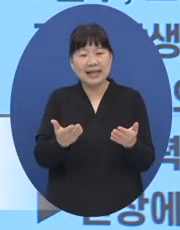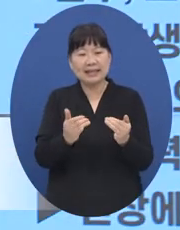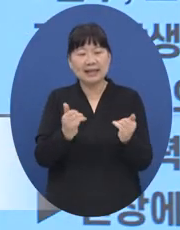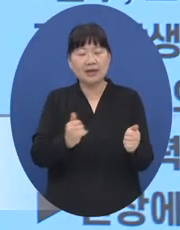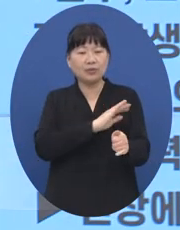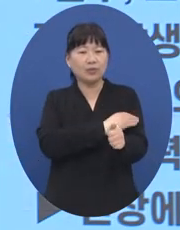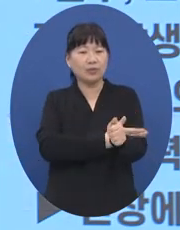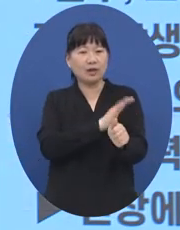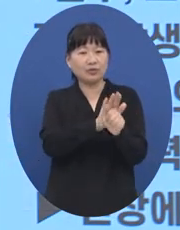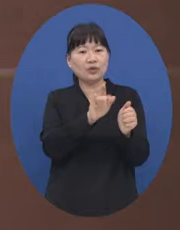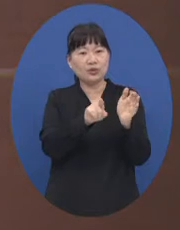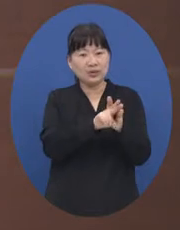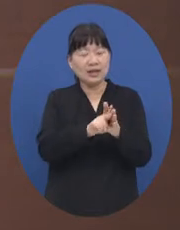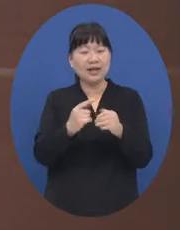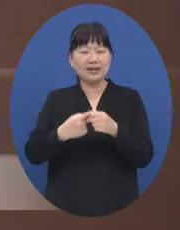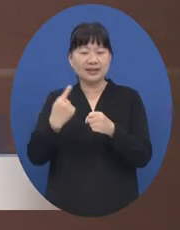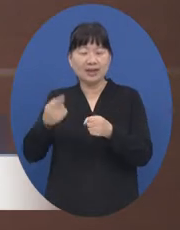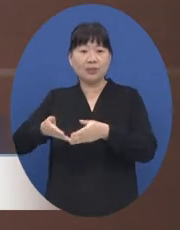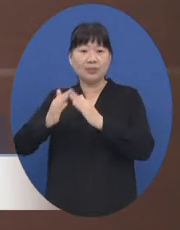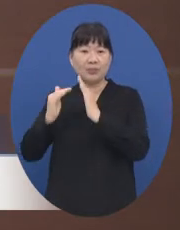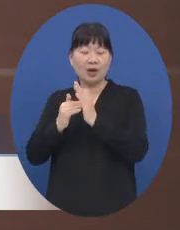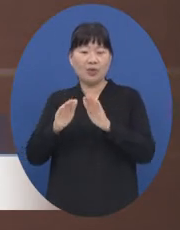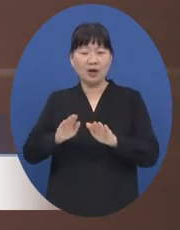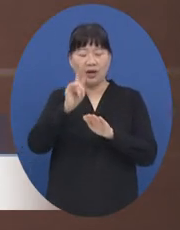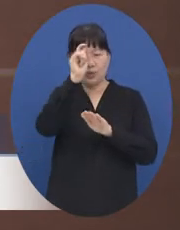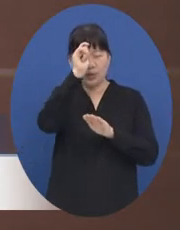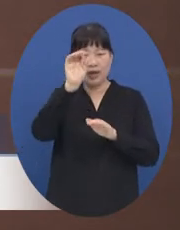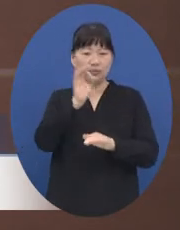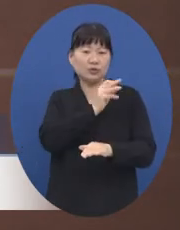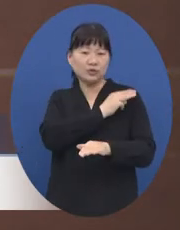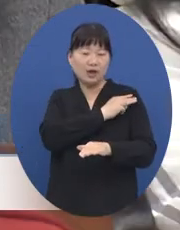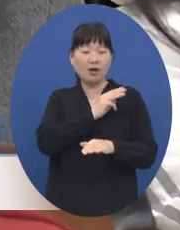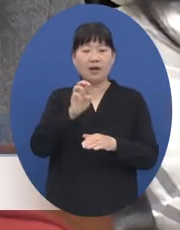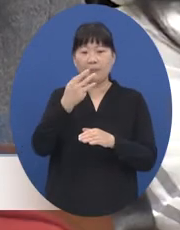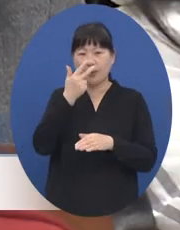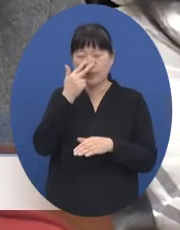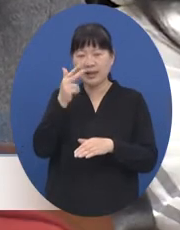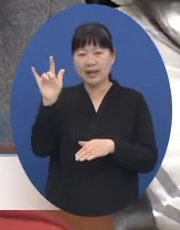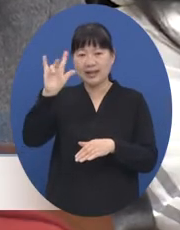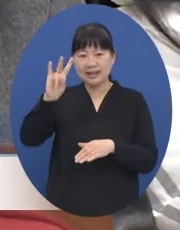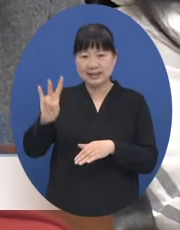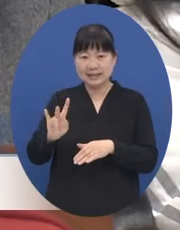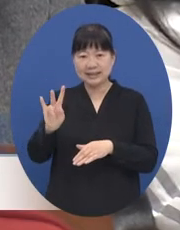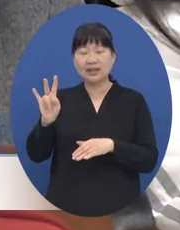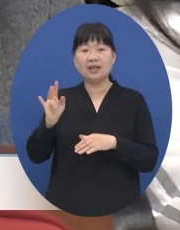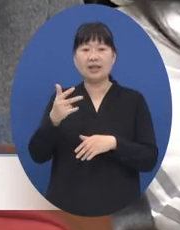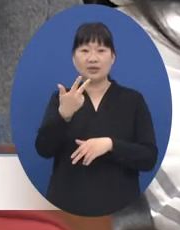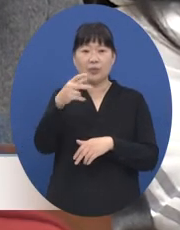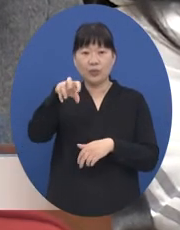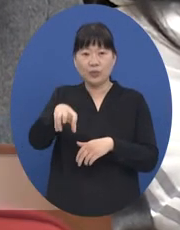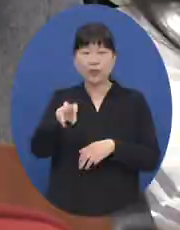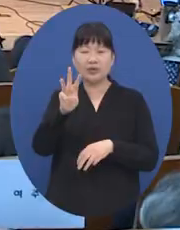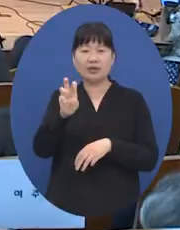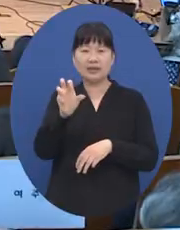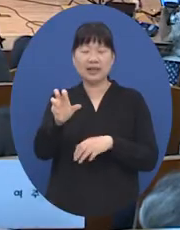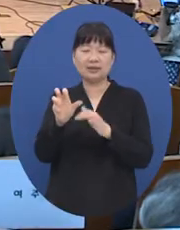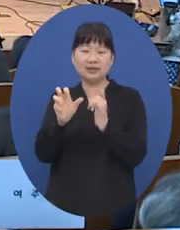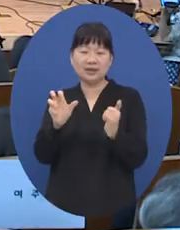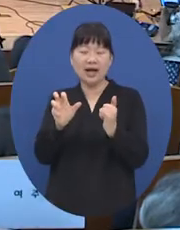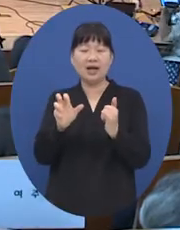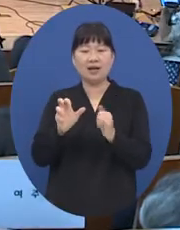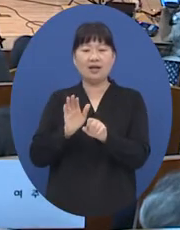지난해 출범했습니다. 올해는 고양과 부천, 평택, 시흥 등 7개 시군에 총